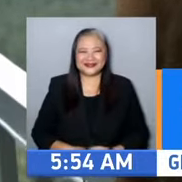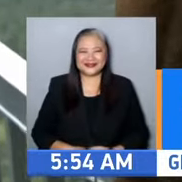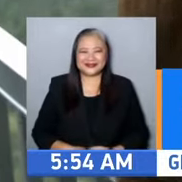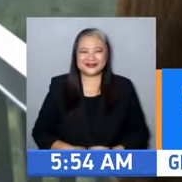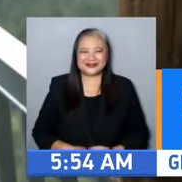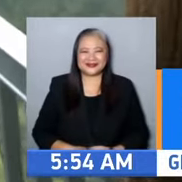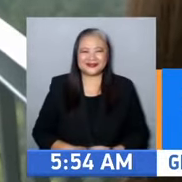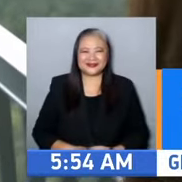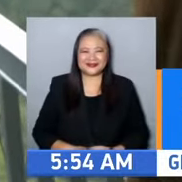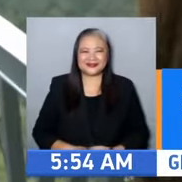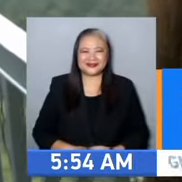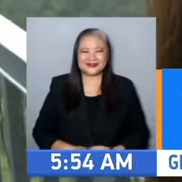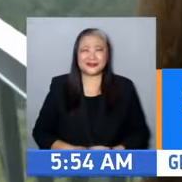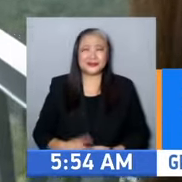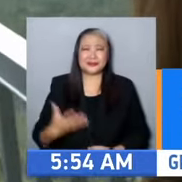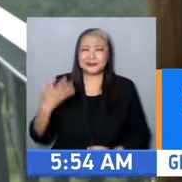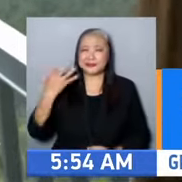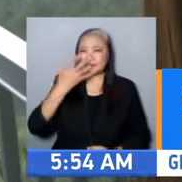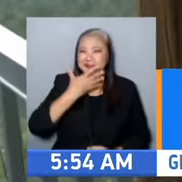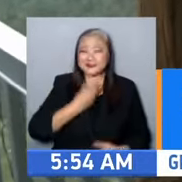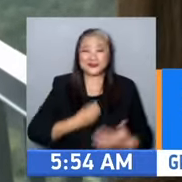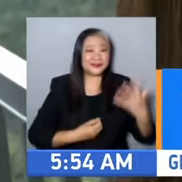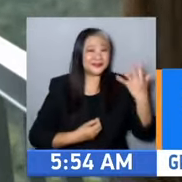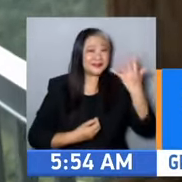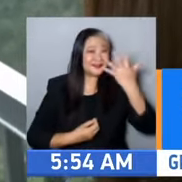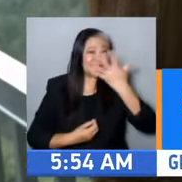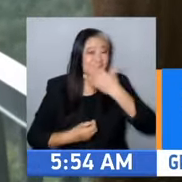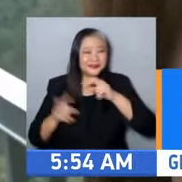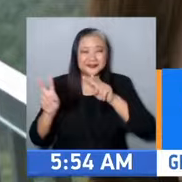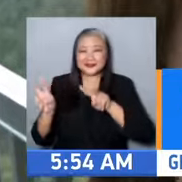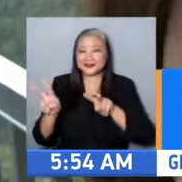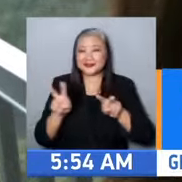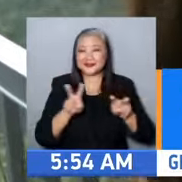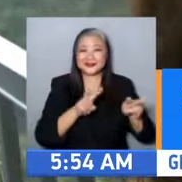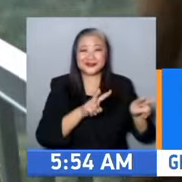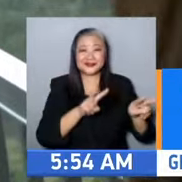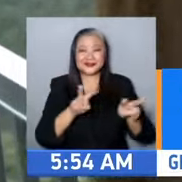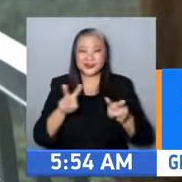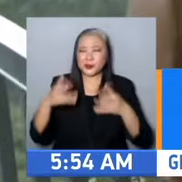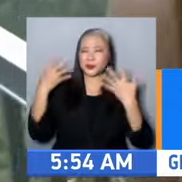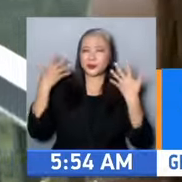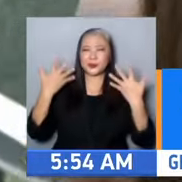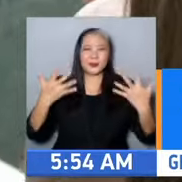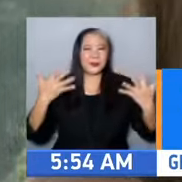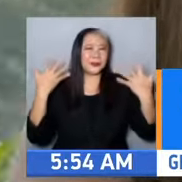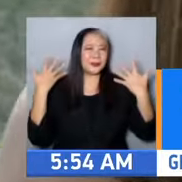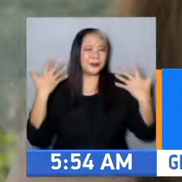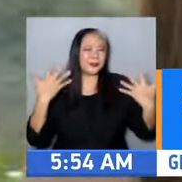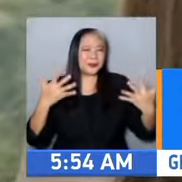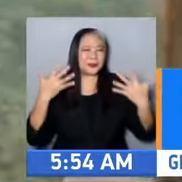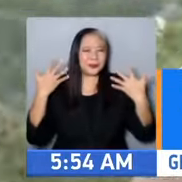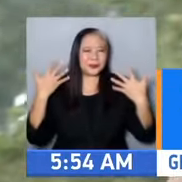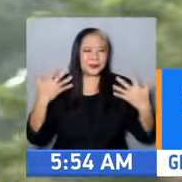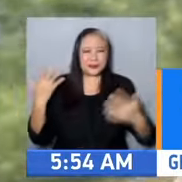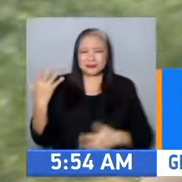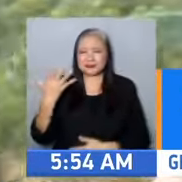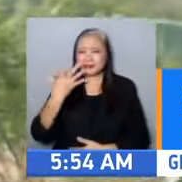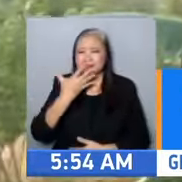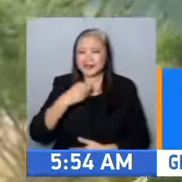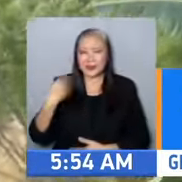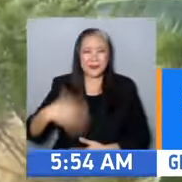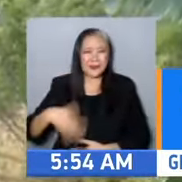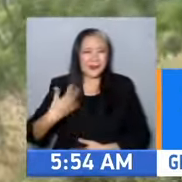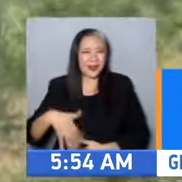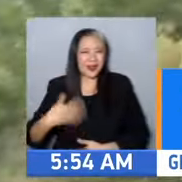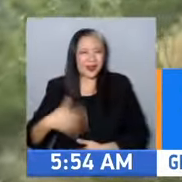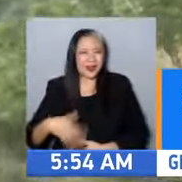Ang ganda ng tanawin, ang presko ng hangin. Ang ganda, grabe, grabe tong tanawin